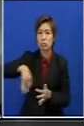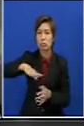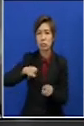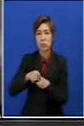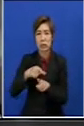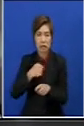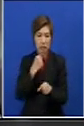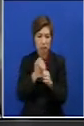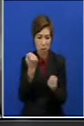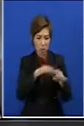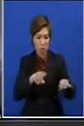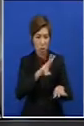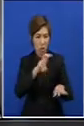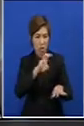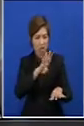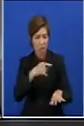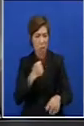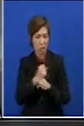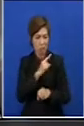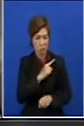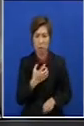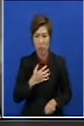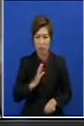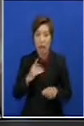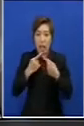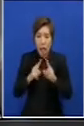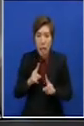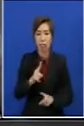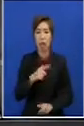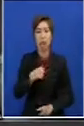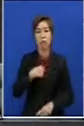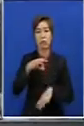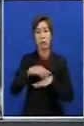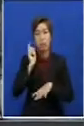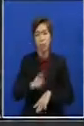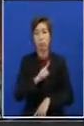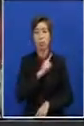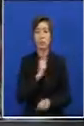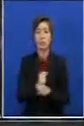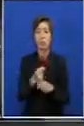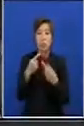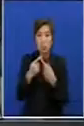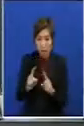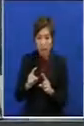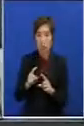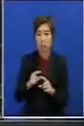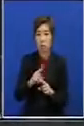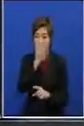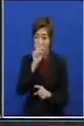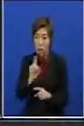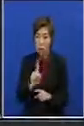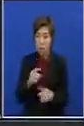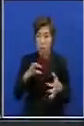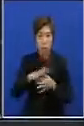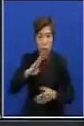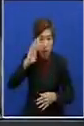ขึ้นมาทำในคดีนี้เท่าไหร่แต่มันเป็นหน้าที่ซึ่งเราจะต้องทำ แต่ปมเหตุที่น่าคิดกว่านั้นคือธุร